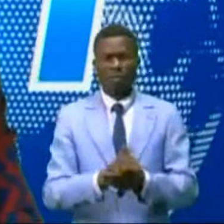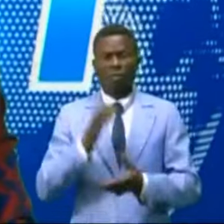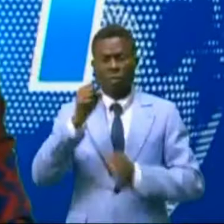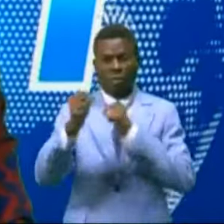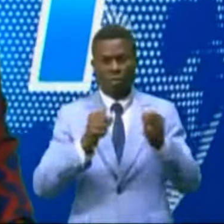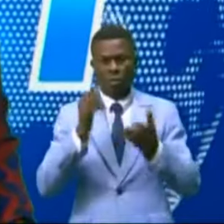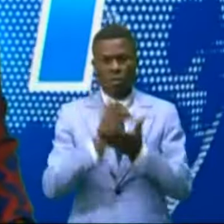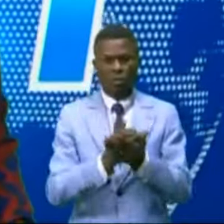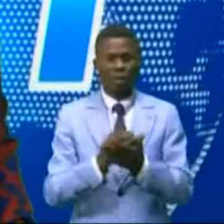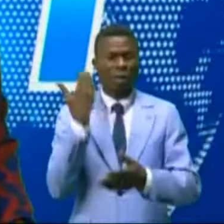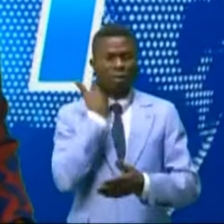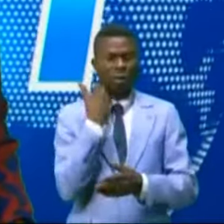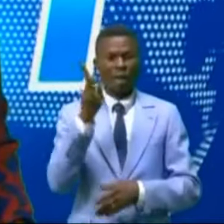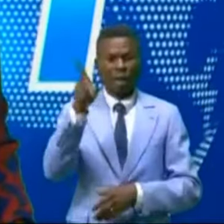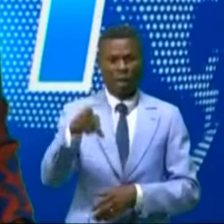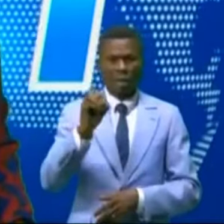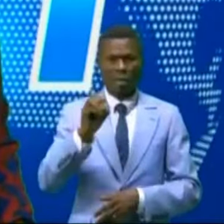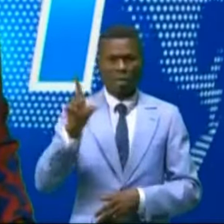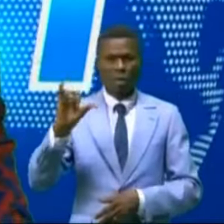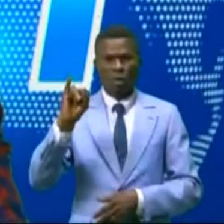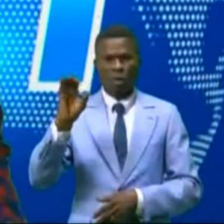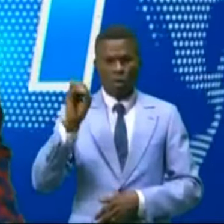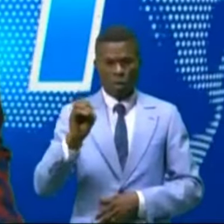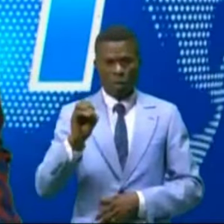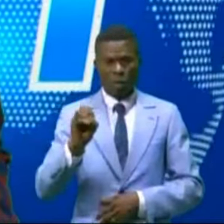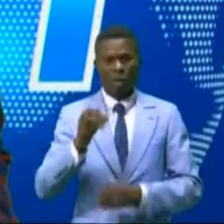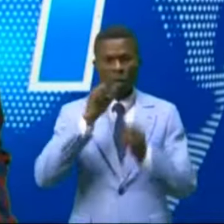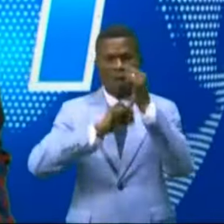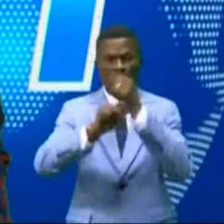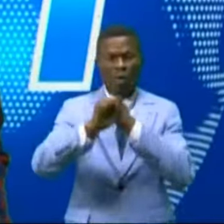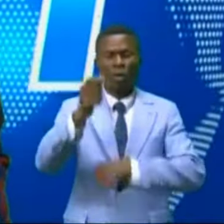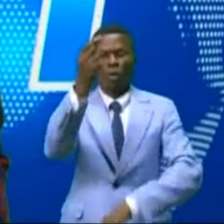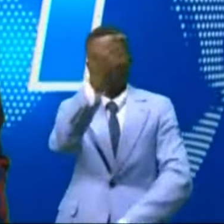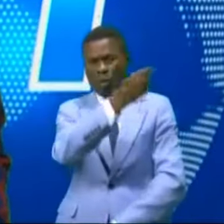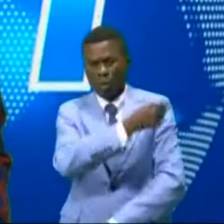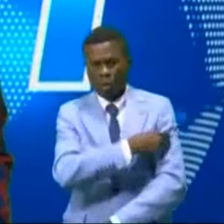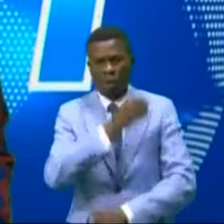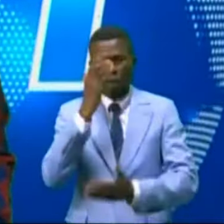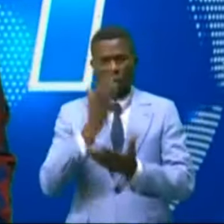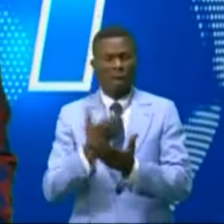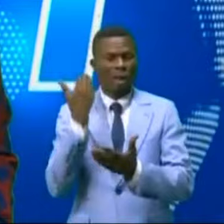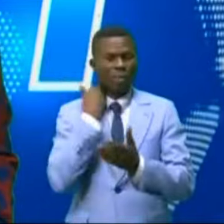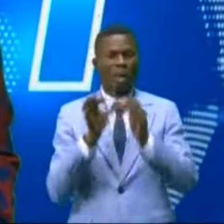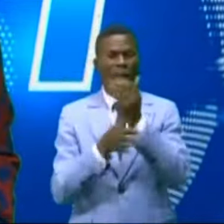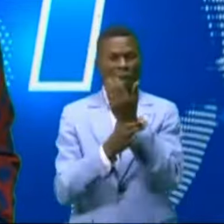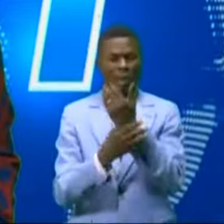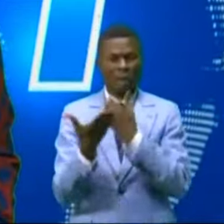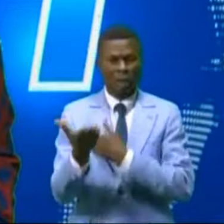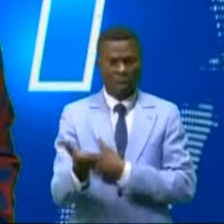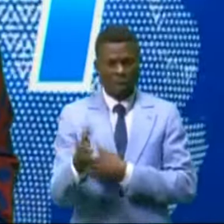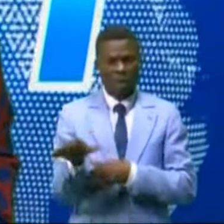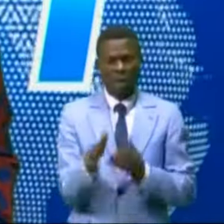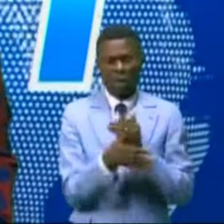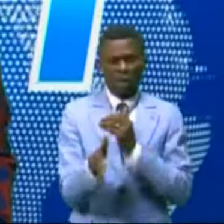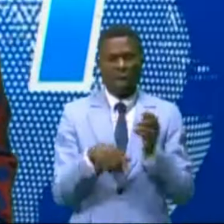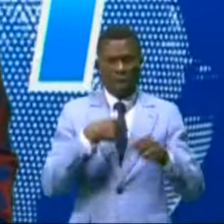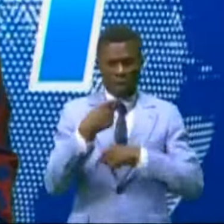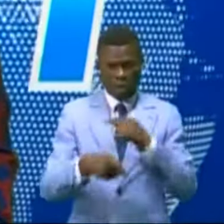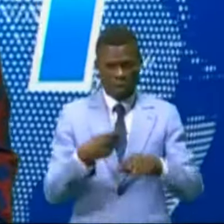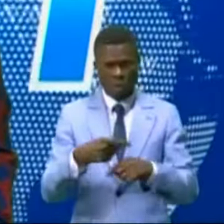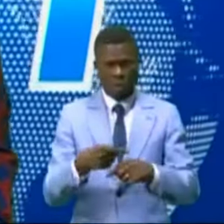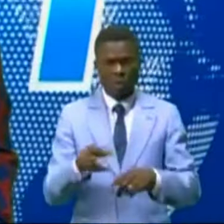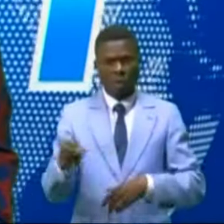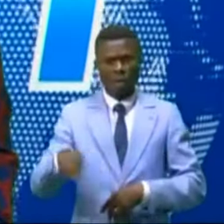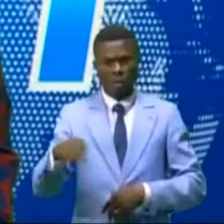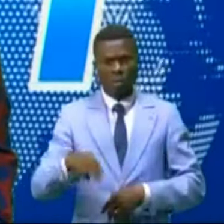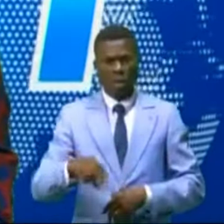contre la polyomiélite en République démocratique du Congo la campagne de vaccination pour éradiquer complètement la polyomélite a été lancé dans